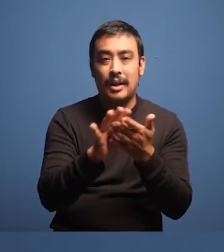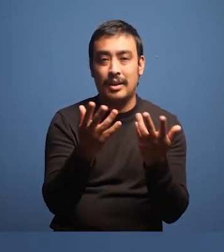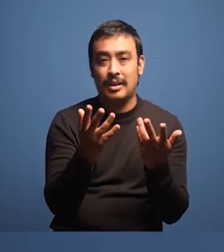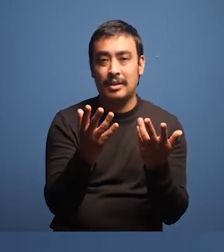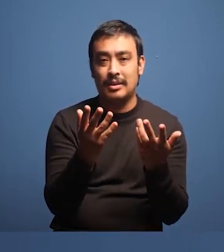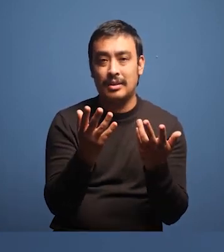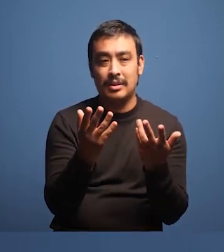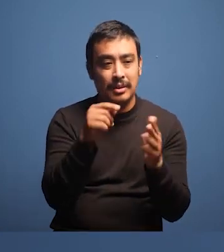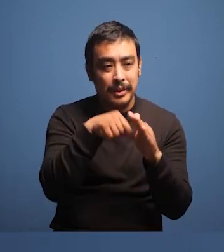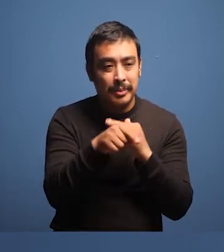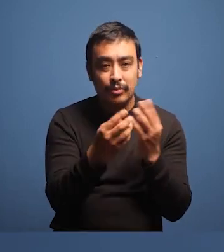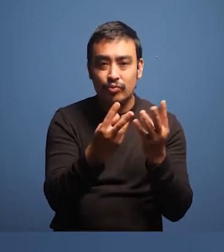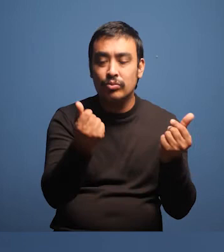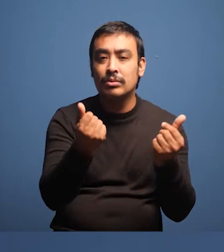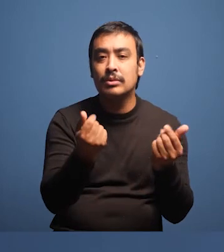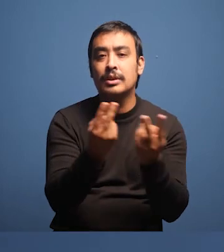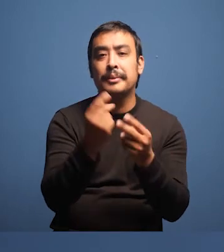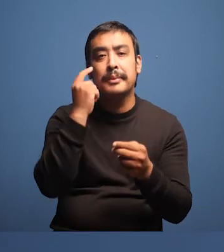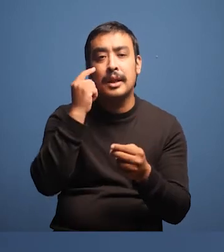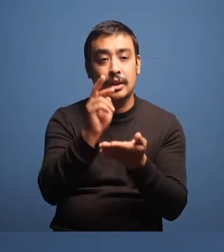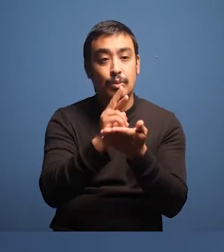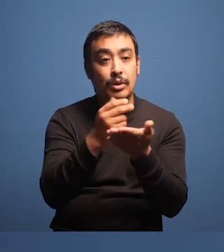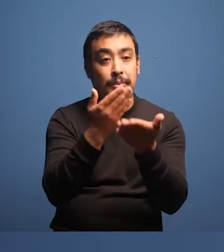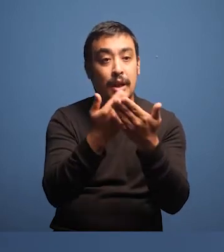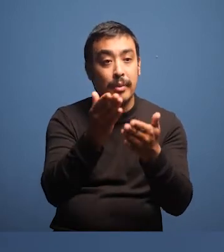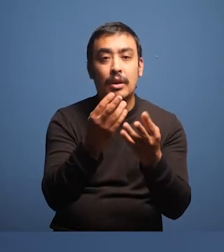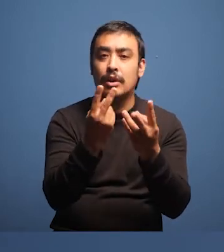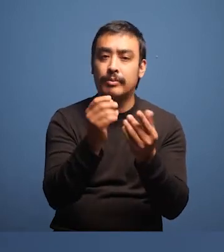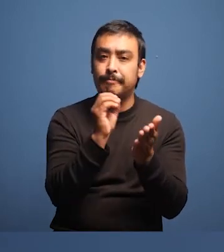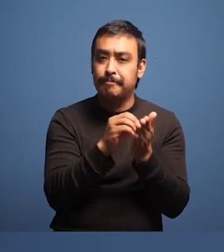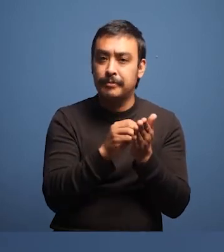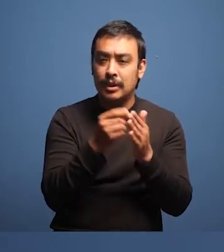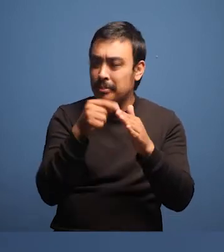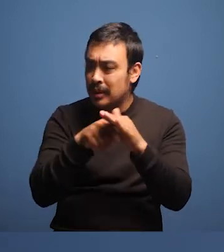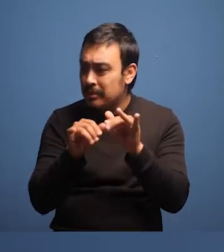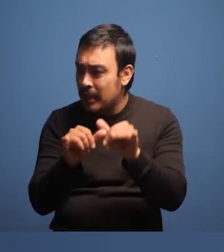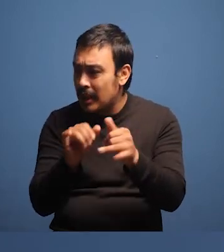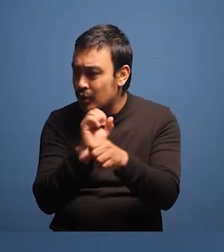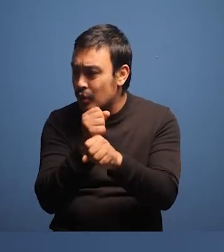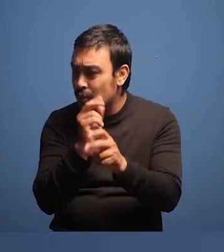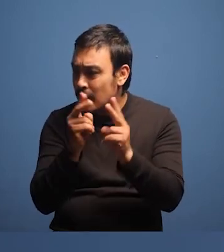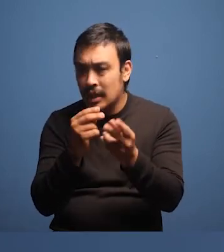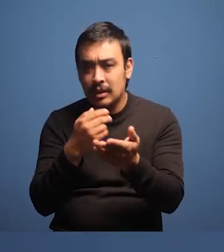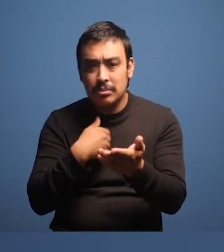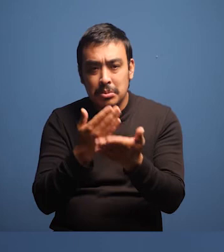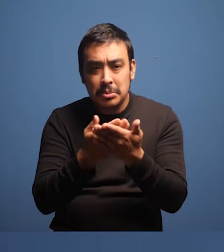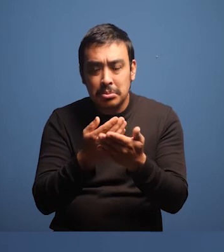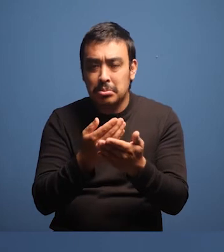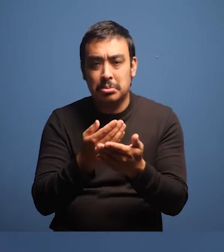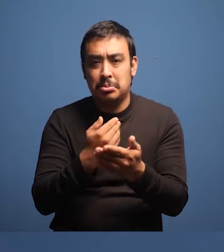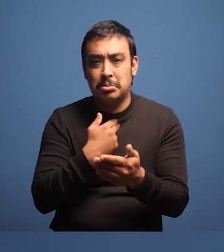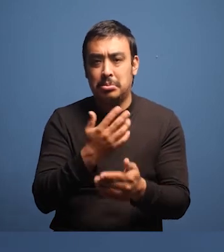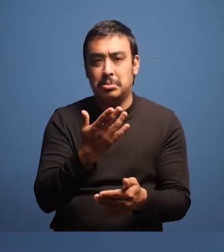कुराहरू भित्रभित्र स्टिग्माटाइज भइरहेको हुन्छ। त्यही भएर रिपोर्ट गर्नेहरूको डाटा आउँछ बट भित्रभित्र पनि भिक्टिम भइरहेको हुन्छ, जसले रिपोर्टै गर्नु हुँदैन उहाँहरूलाई